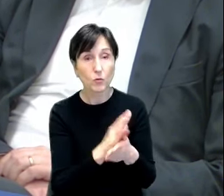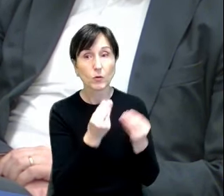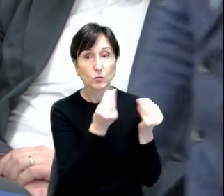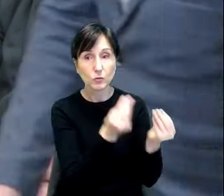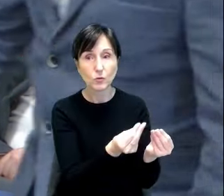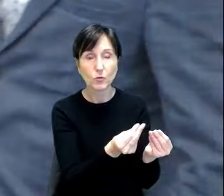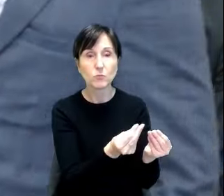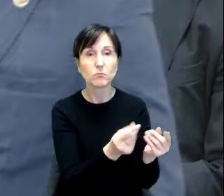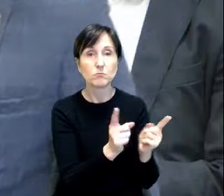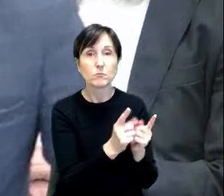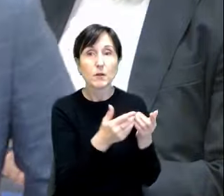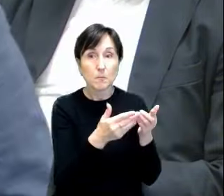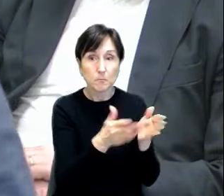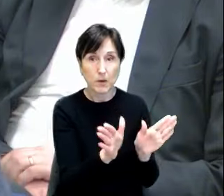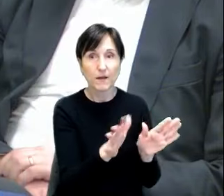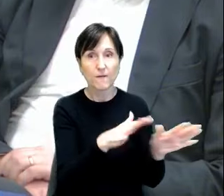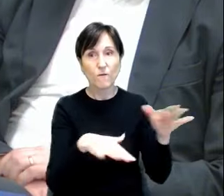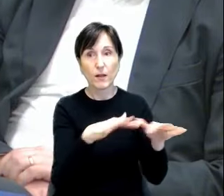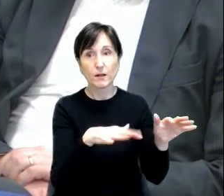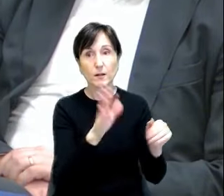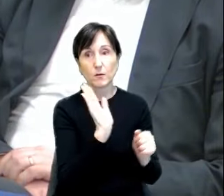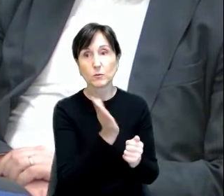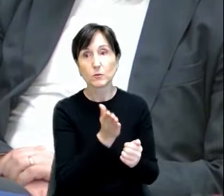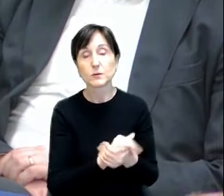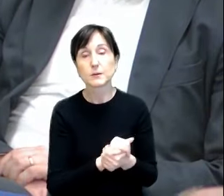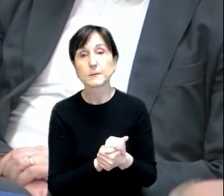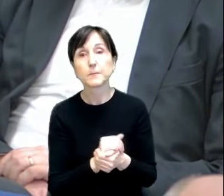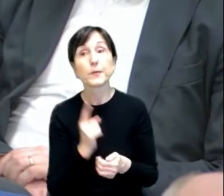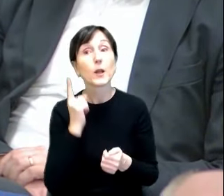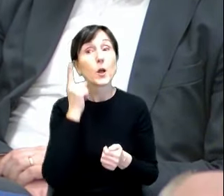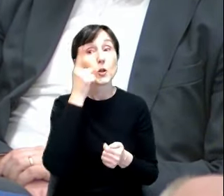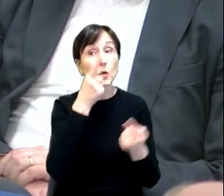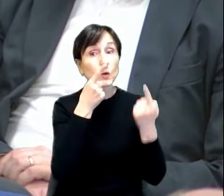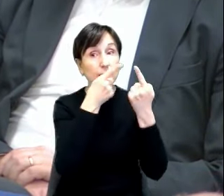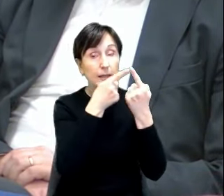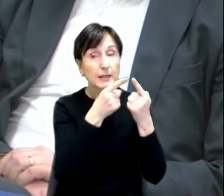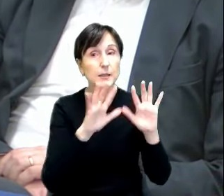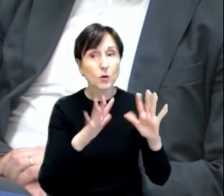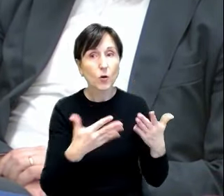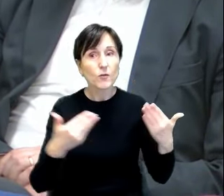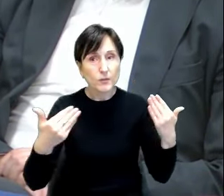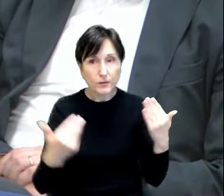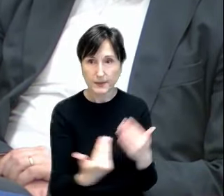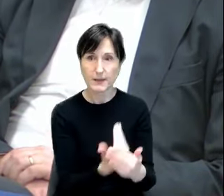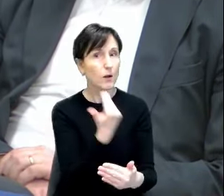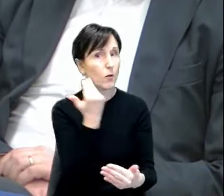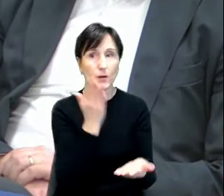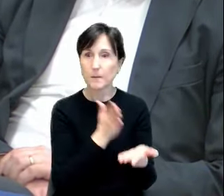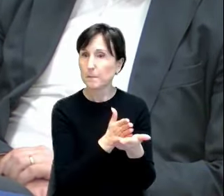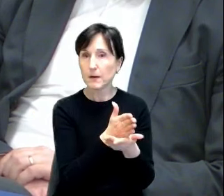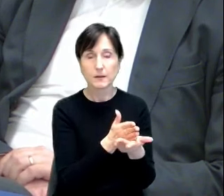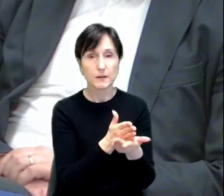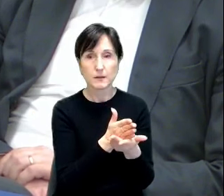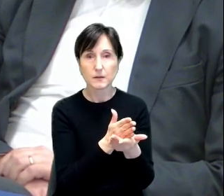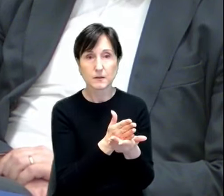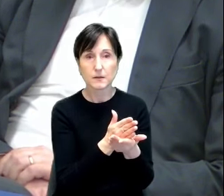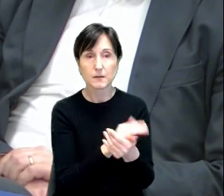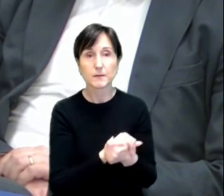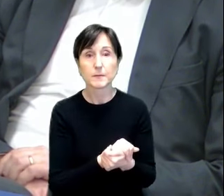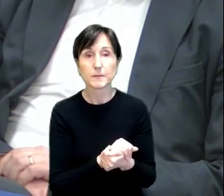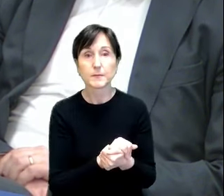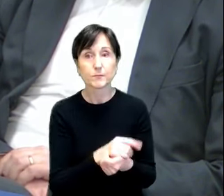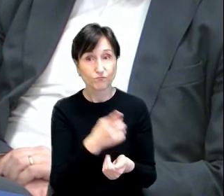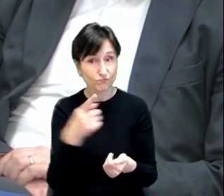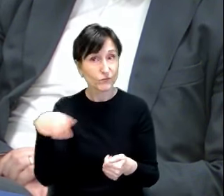veiklą tai tolimesni tikslai yra tik plėtoti ir kurti naują praktiką nes tai yra visiškai nauja patirtis ir jūs profesoriau tą